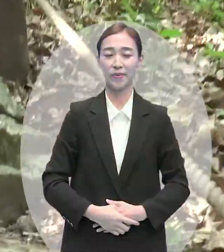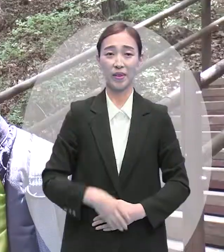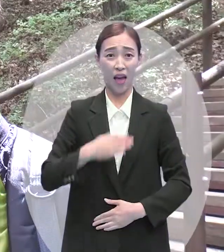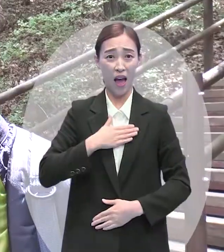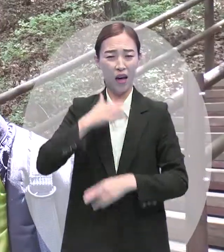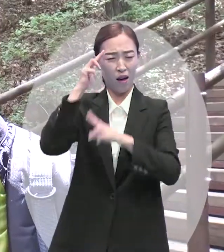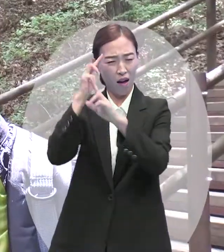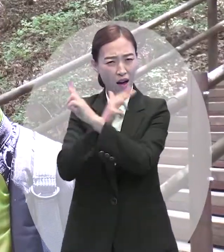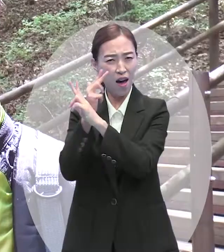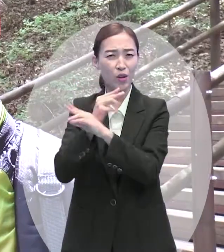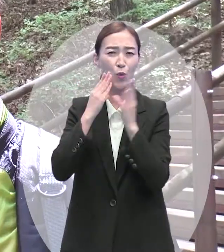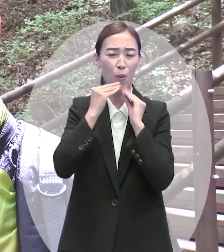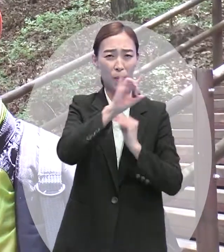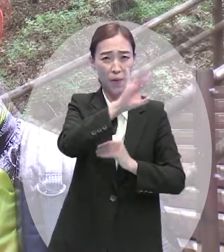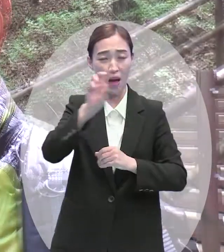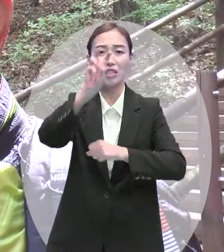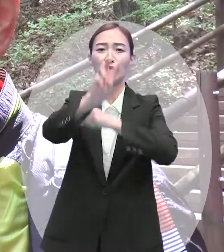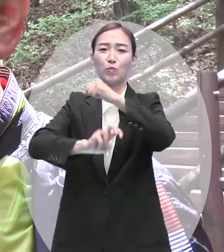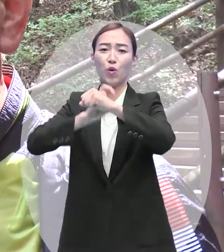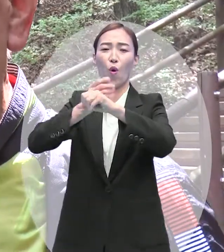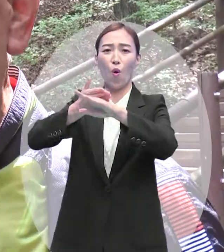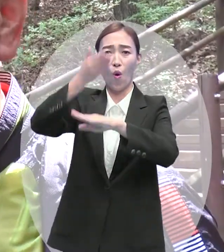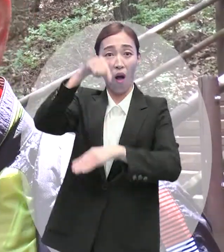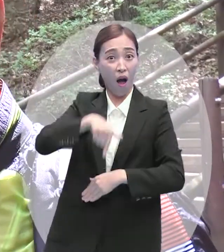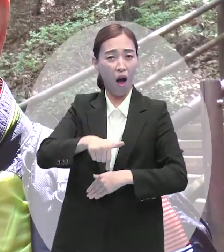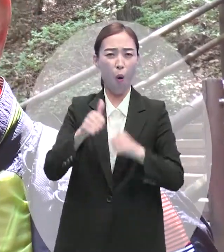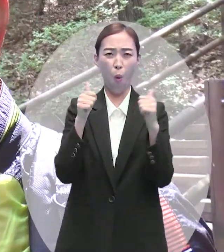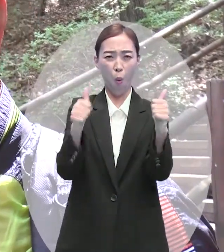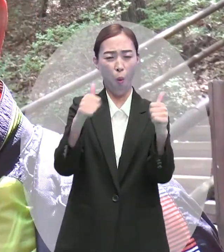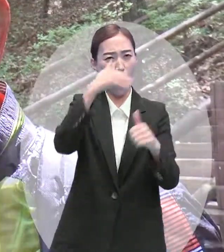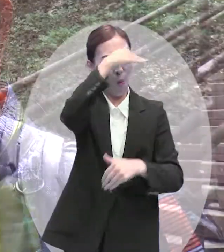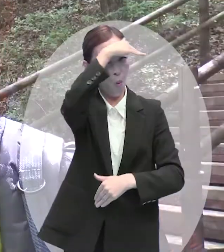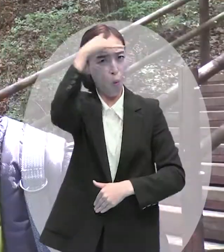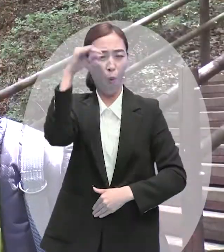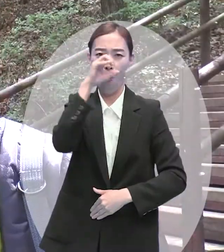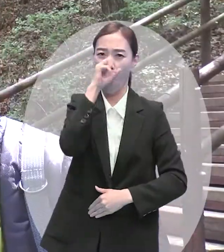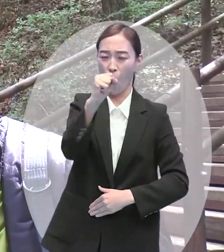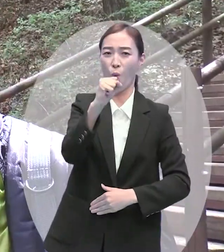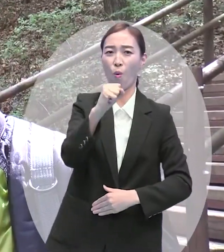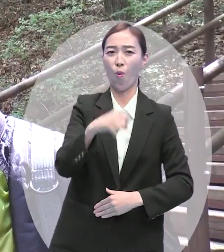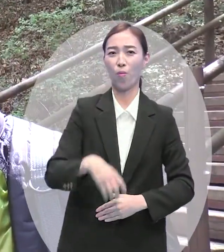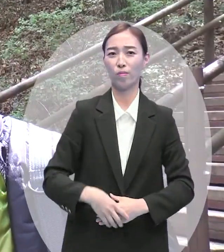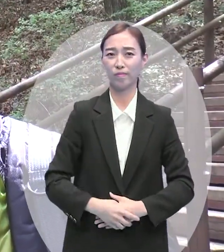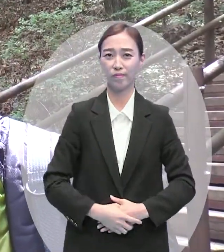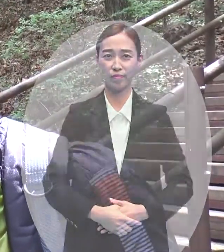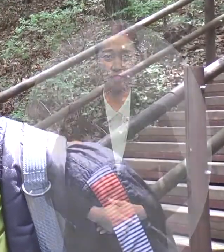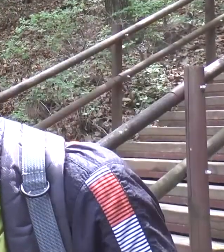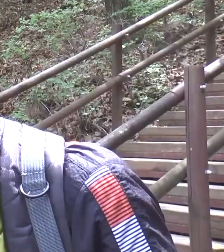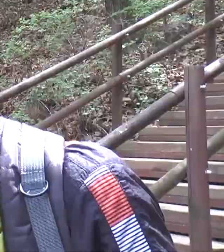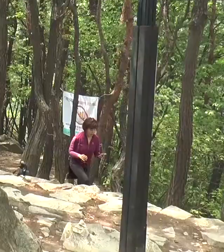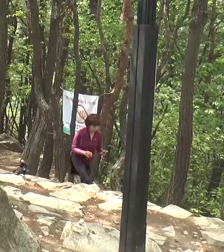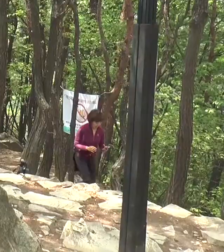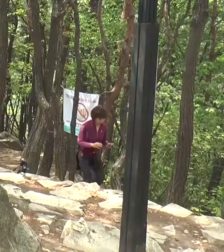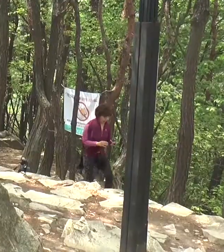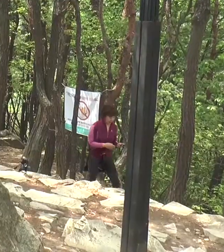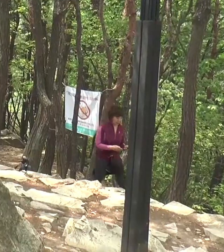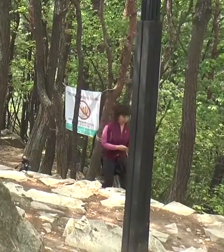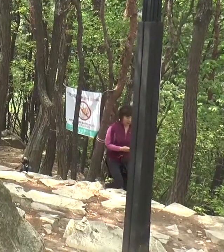저는 매주 토요일마다 지금 20년 가까이 오는데 여기가 딱 좋아요 우리한테.